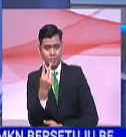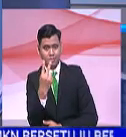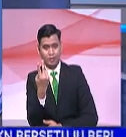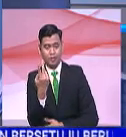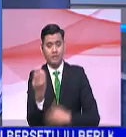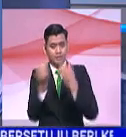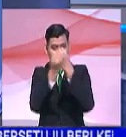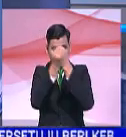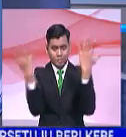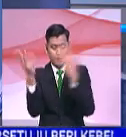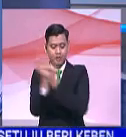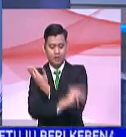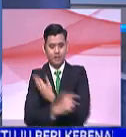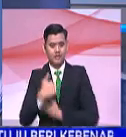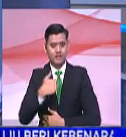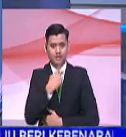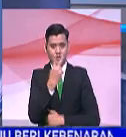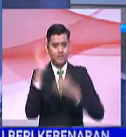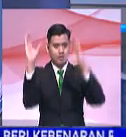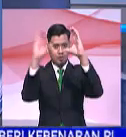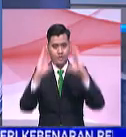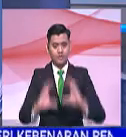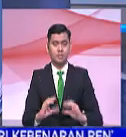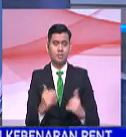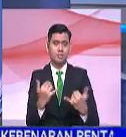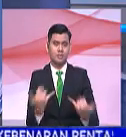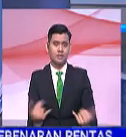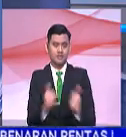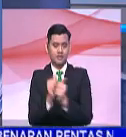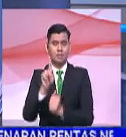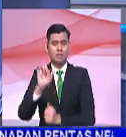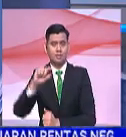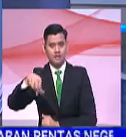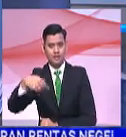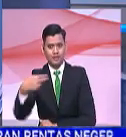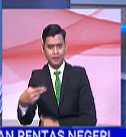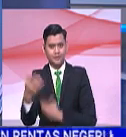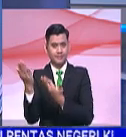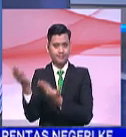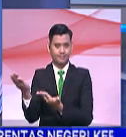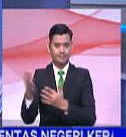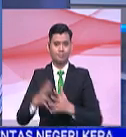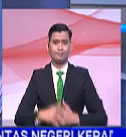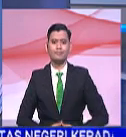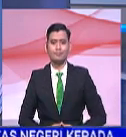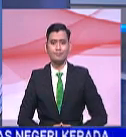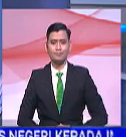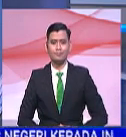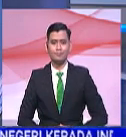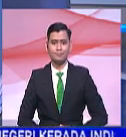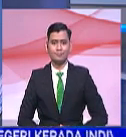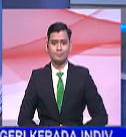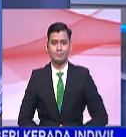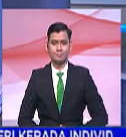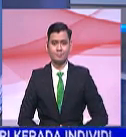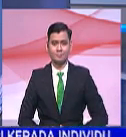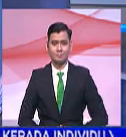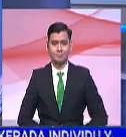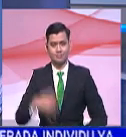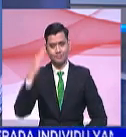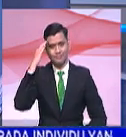kita ikuti dulu laporan cuaca semasa bersama Atika maziah di Malaysia silakan